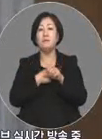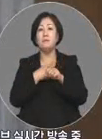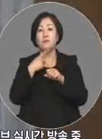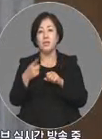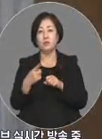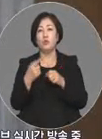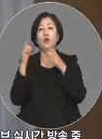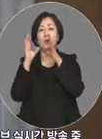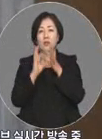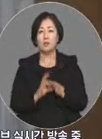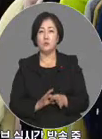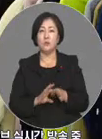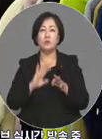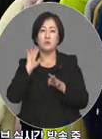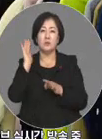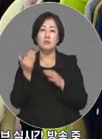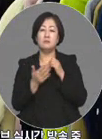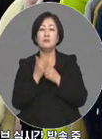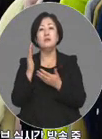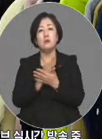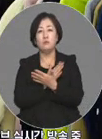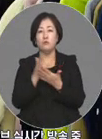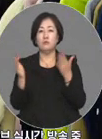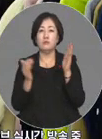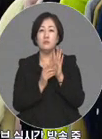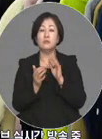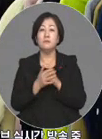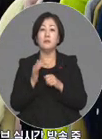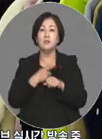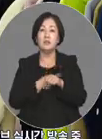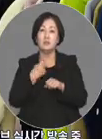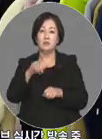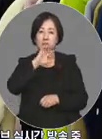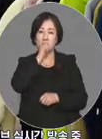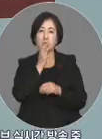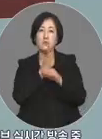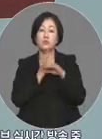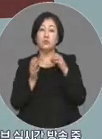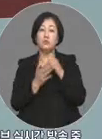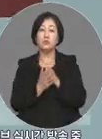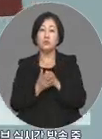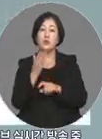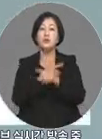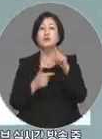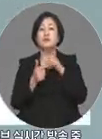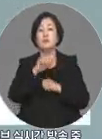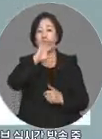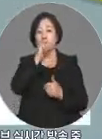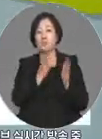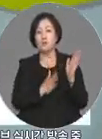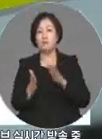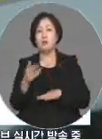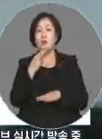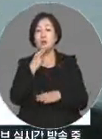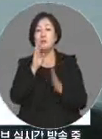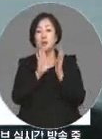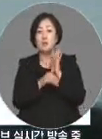발행이 계속될지 여부입니다. 내년도 예산에 울산페이 예산을 편성하지 않았던